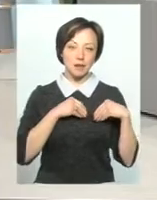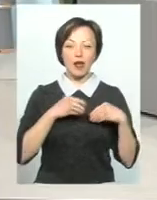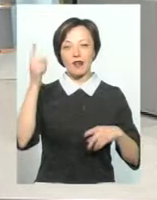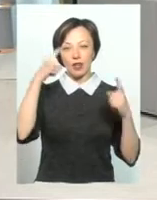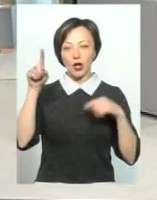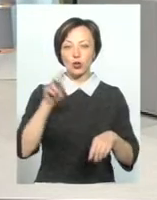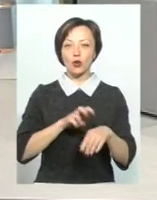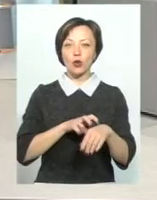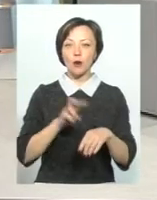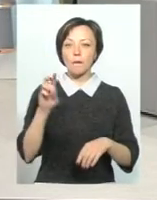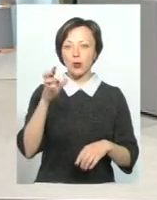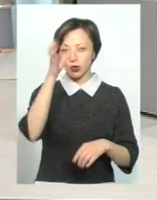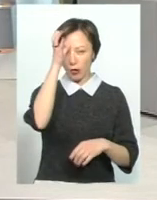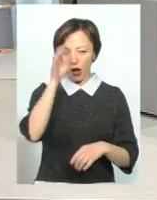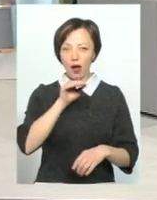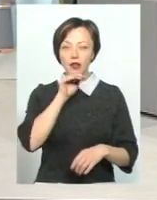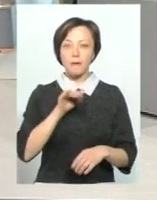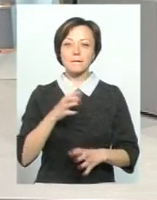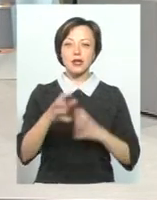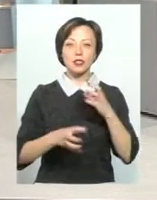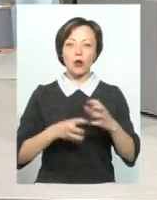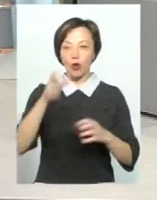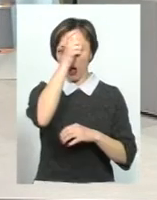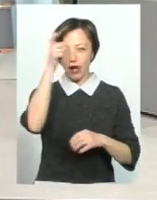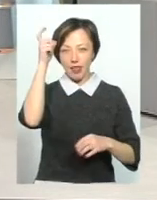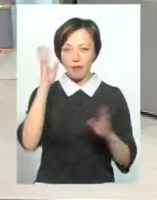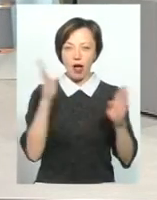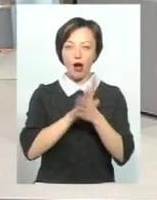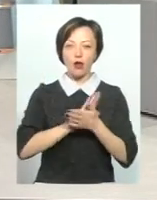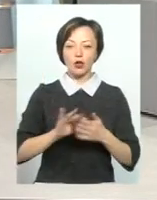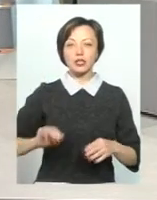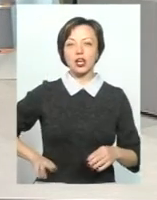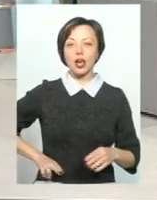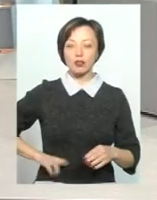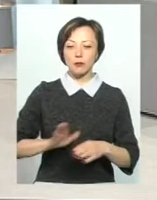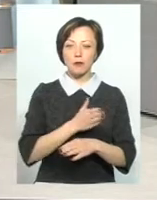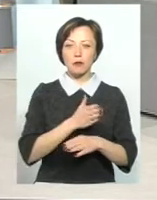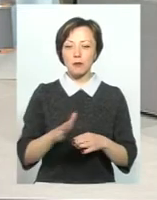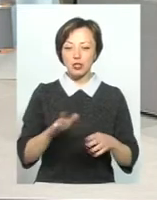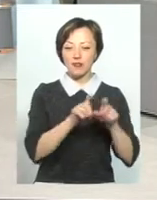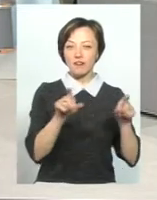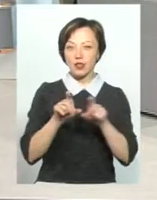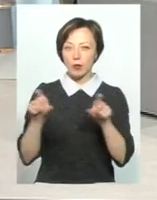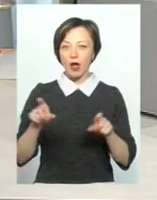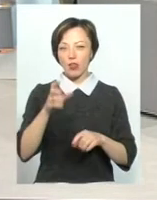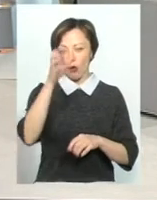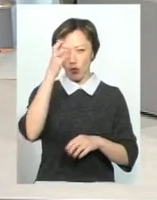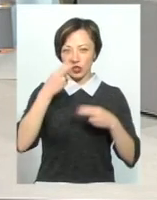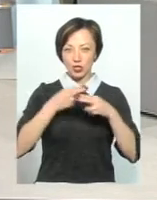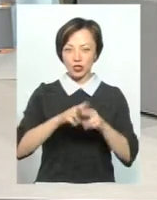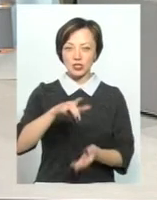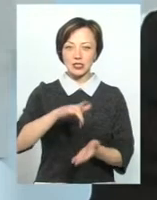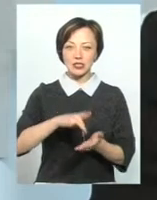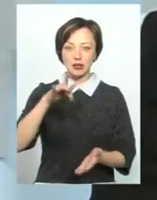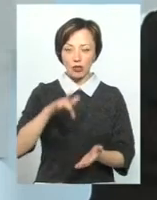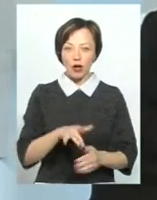доктор біологічних наук, академік Міжнародної академії екології і директор міжвідомчого науково-технологічного центру «Агробіотех»